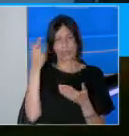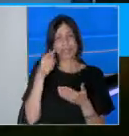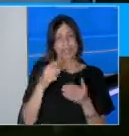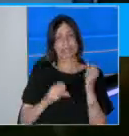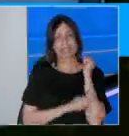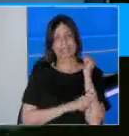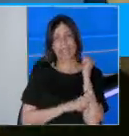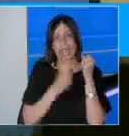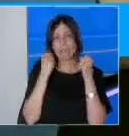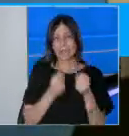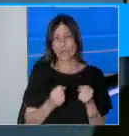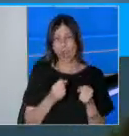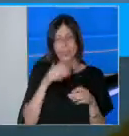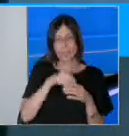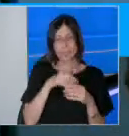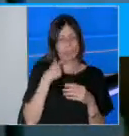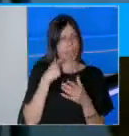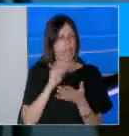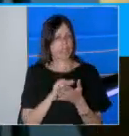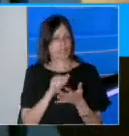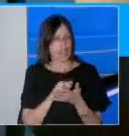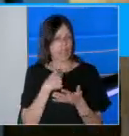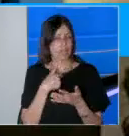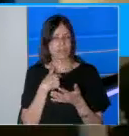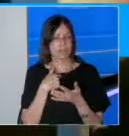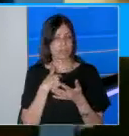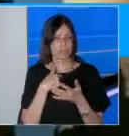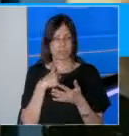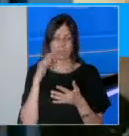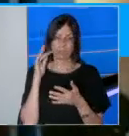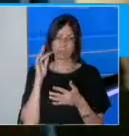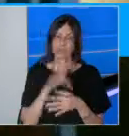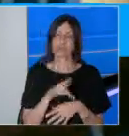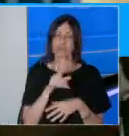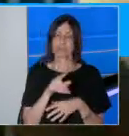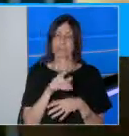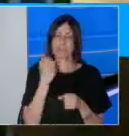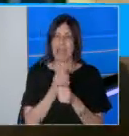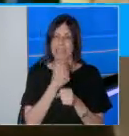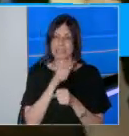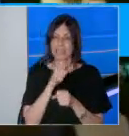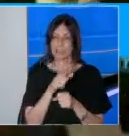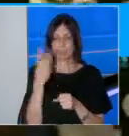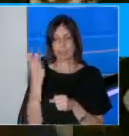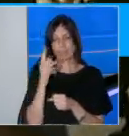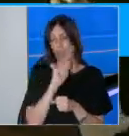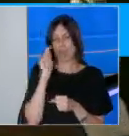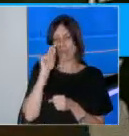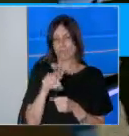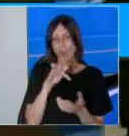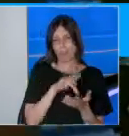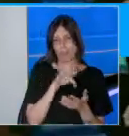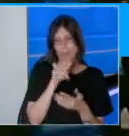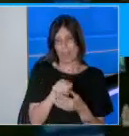סגן לביטחון הפנים, לא הולכים רחוק בעניין הזה? אני מגנה כל מעשה כזה של בוודאי לא להגיע למקומות